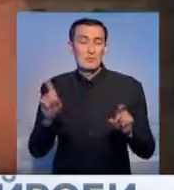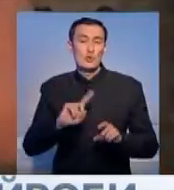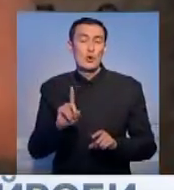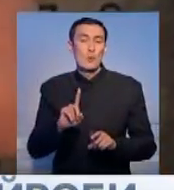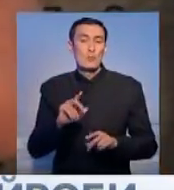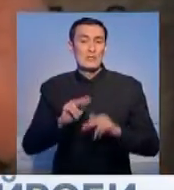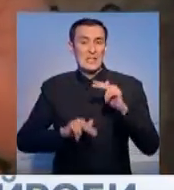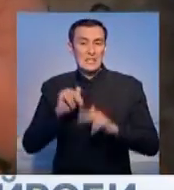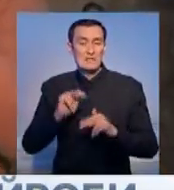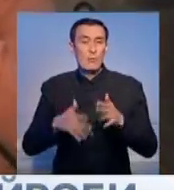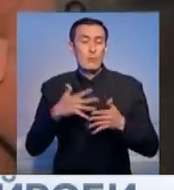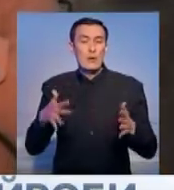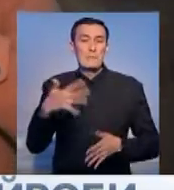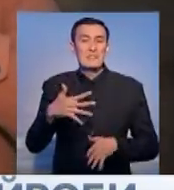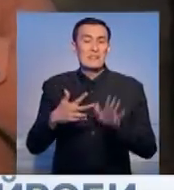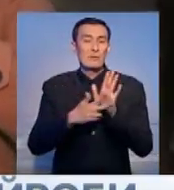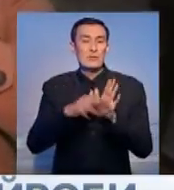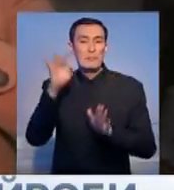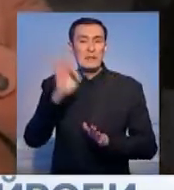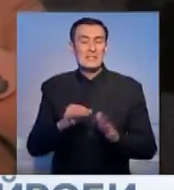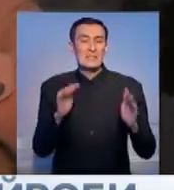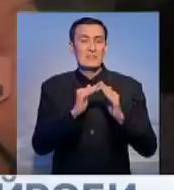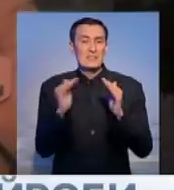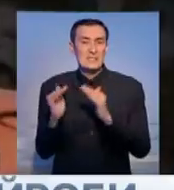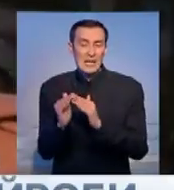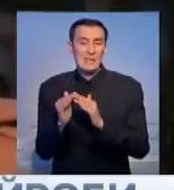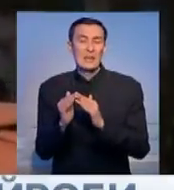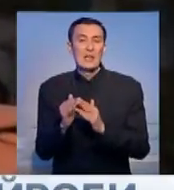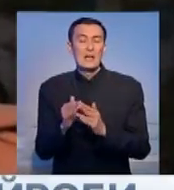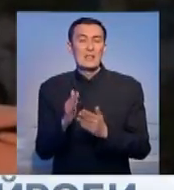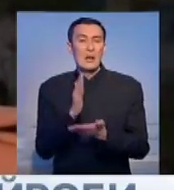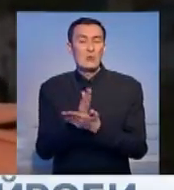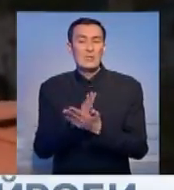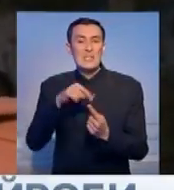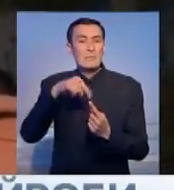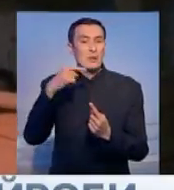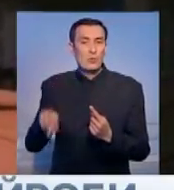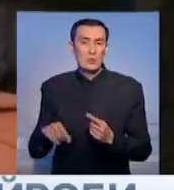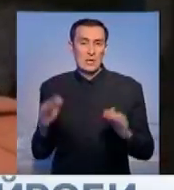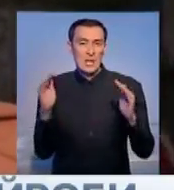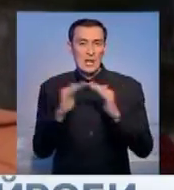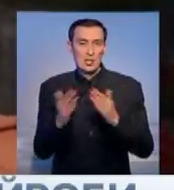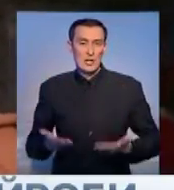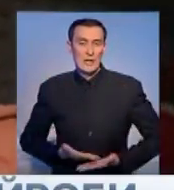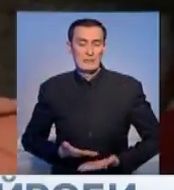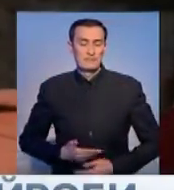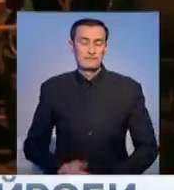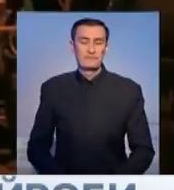по строительству, 58% зданий в Найроби непригодно для жилья.